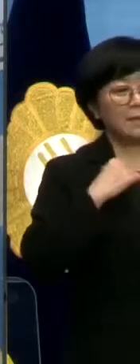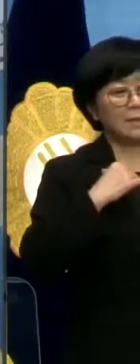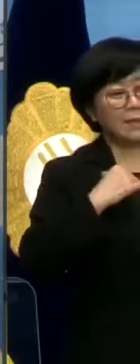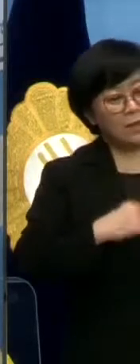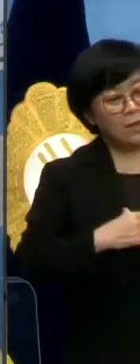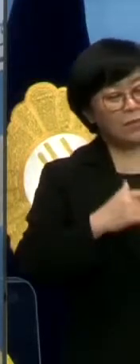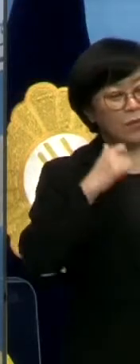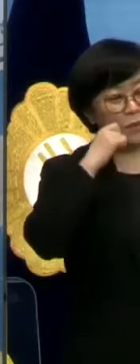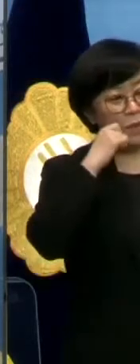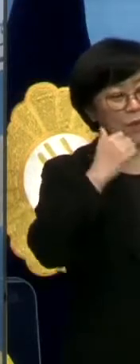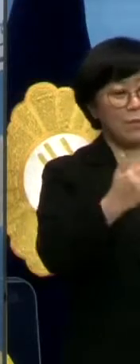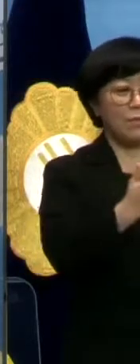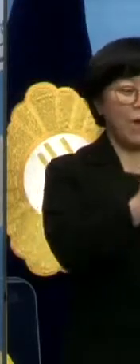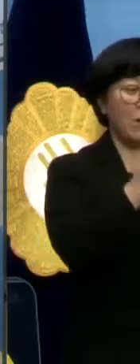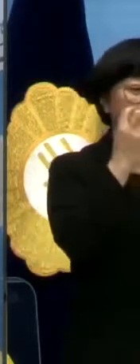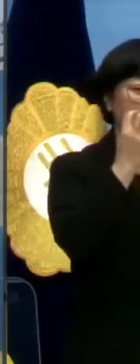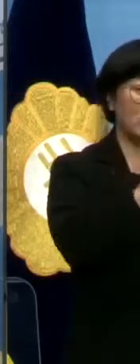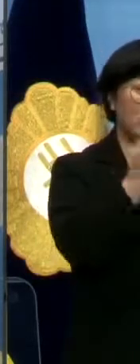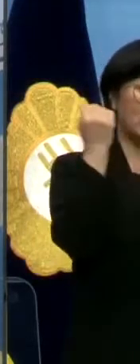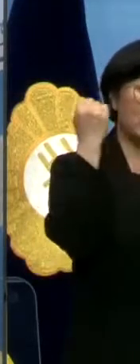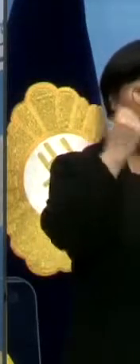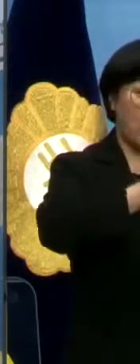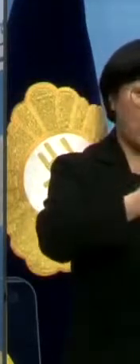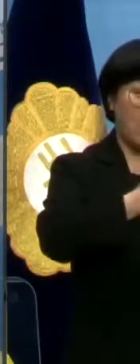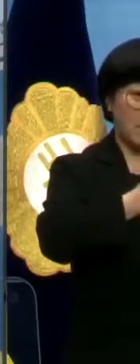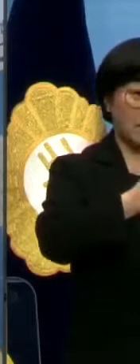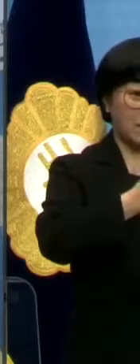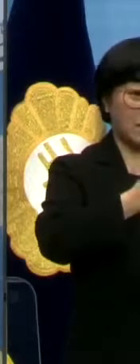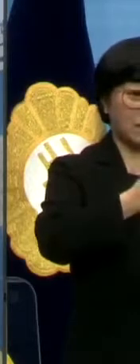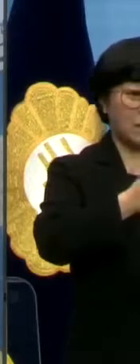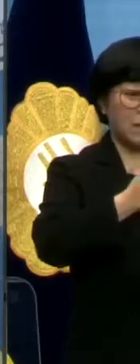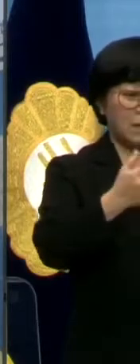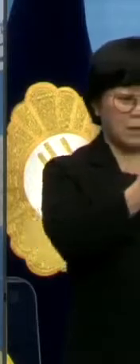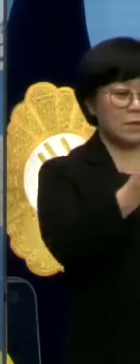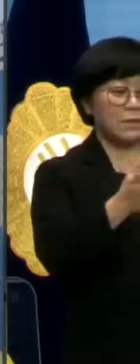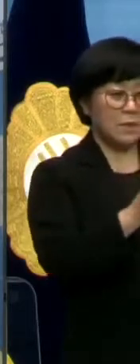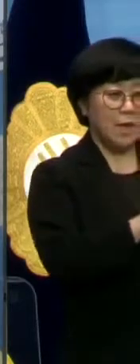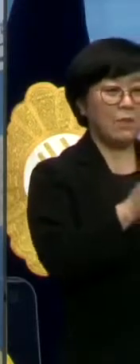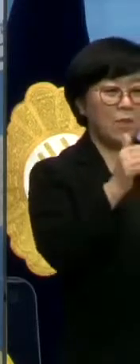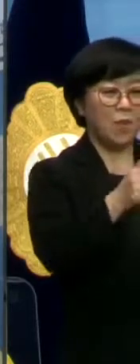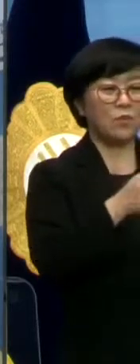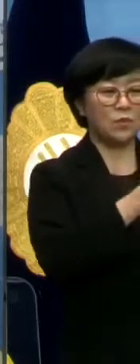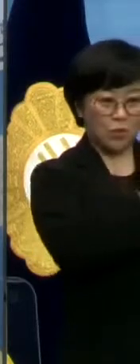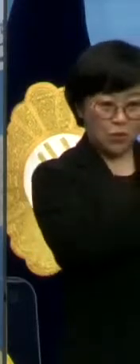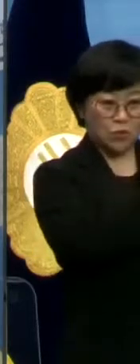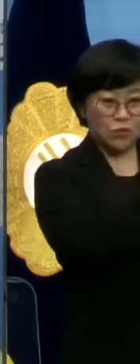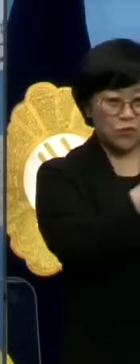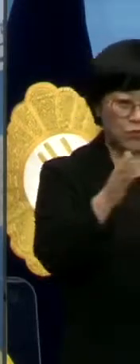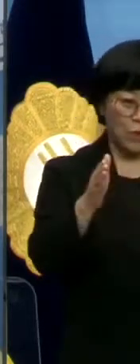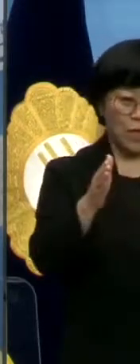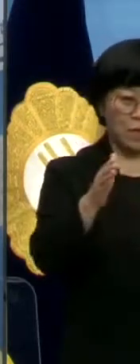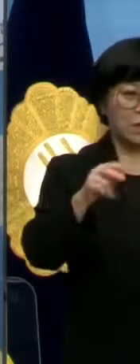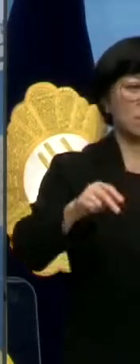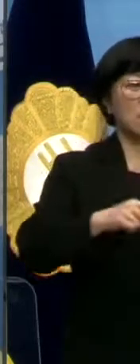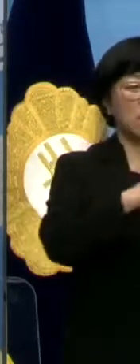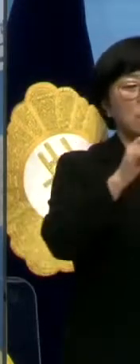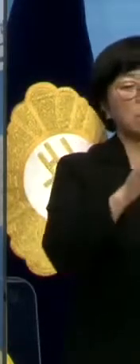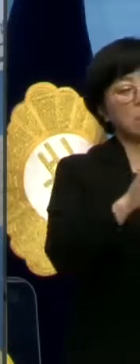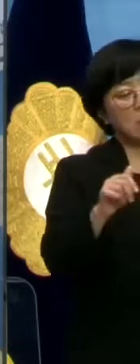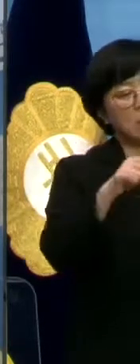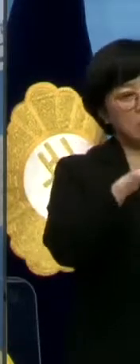못해 방역수칙도 거부하겠다며 집단소송까지 준비해야 하는